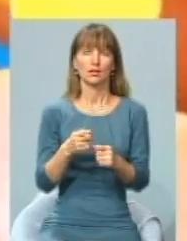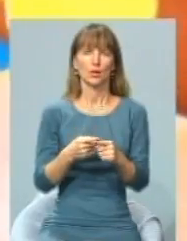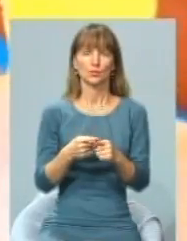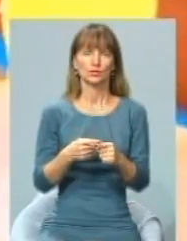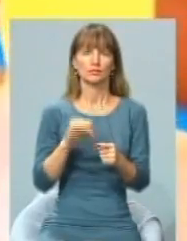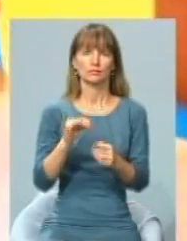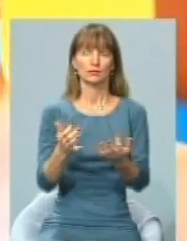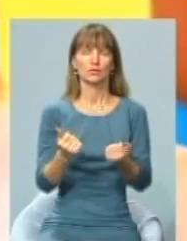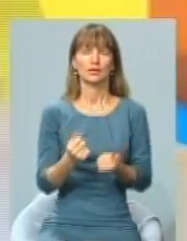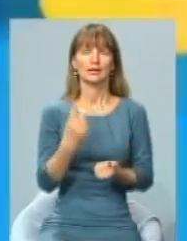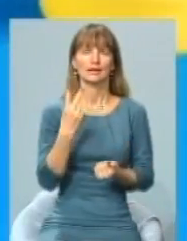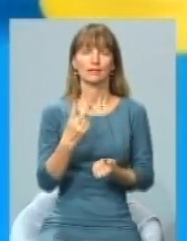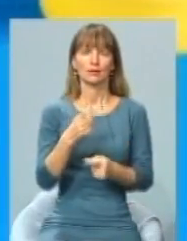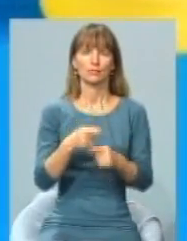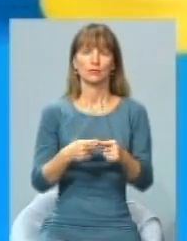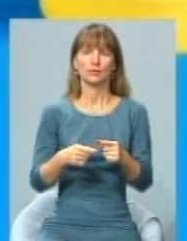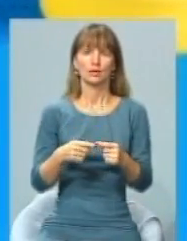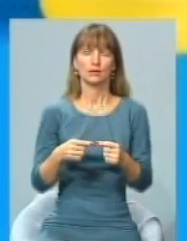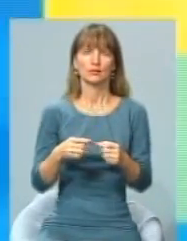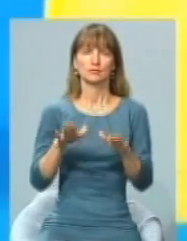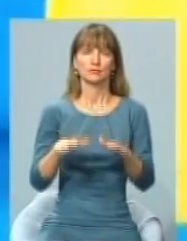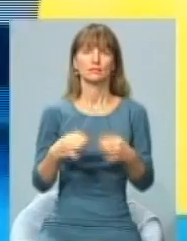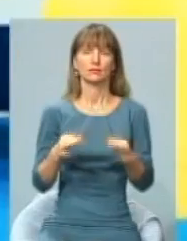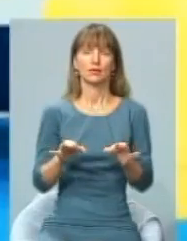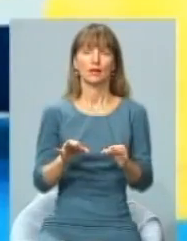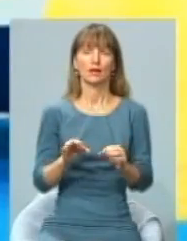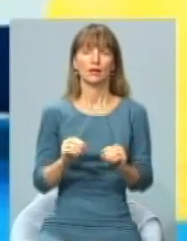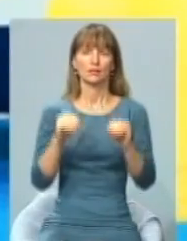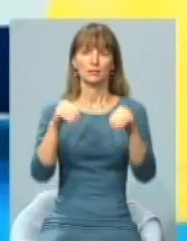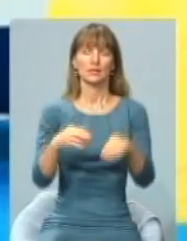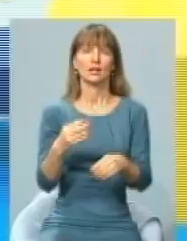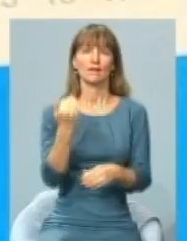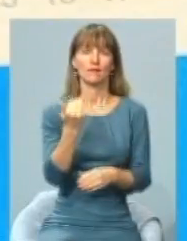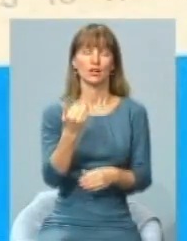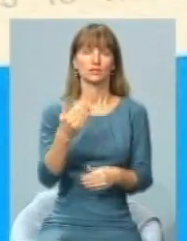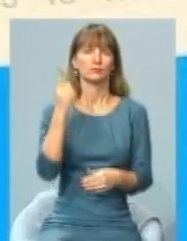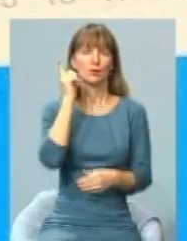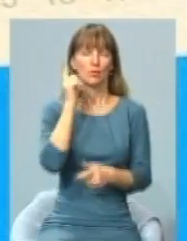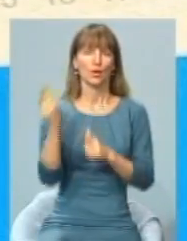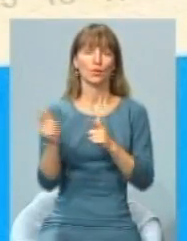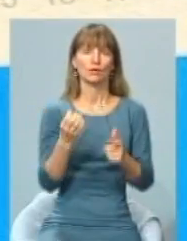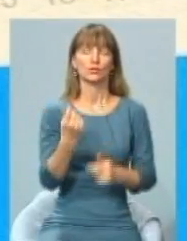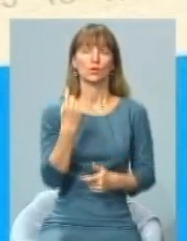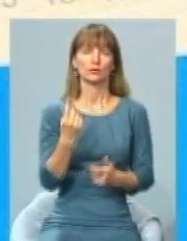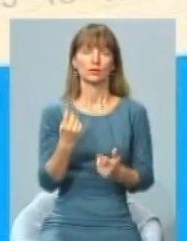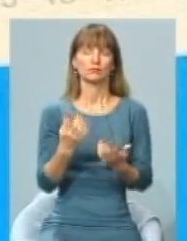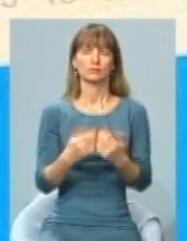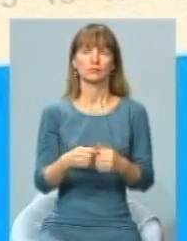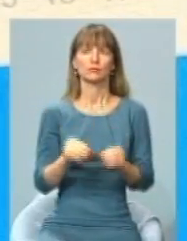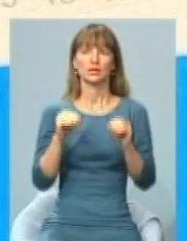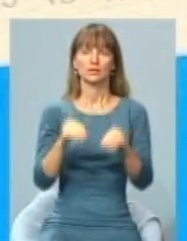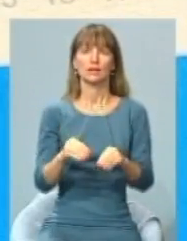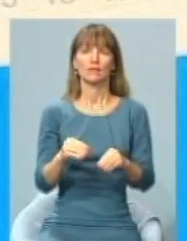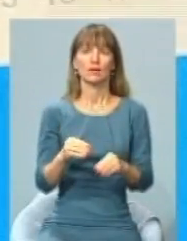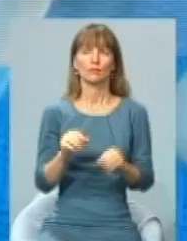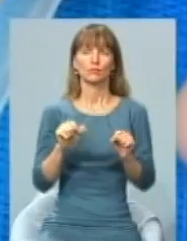та отримаємо такі дві фігурки з отворами. Підставка для вашого гаджету готова. Ще одним із варіантів підставки для телефону